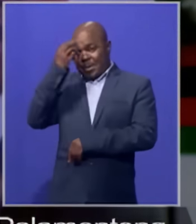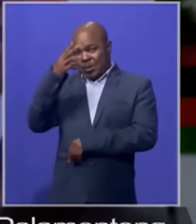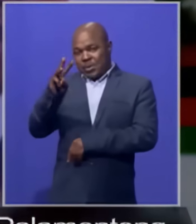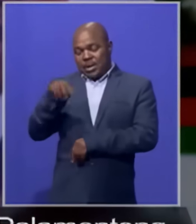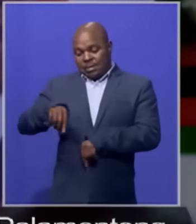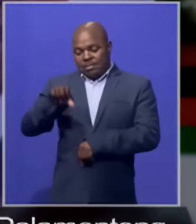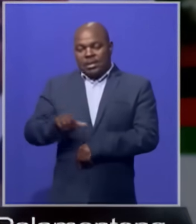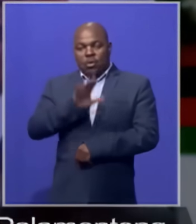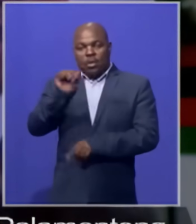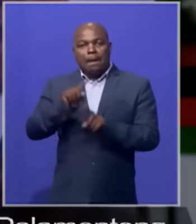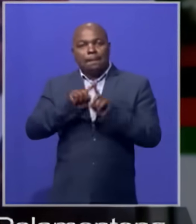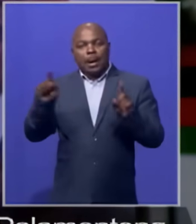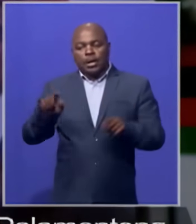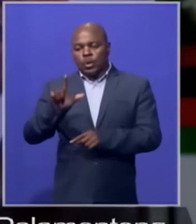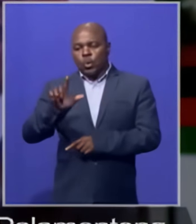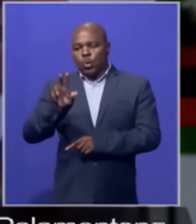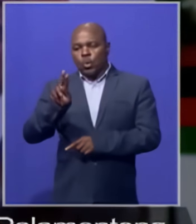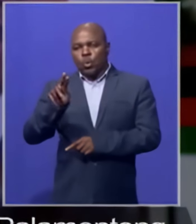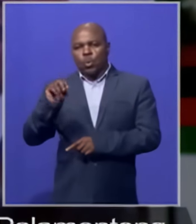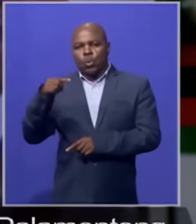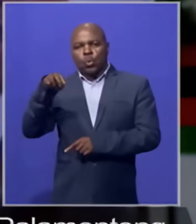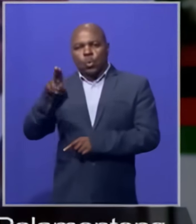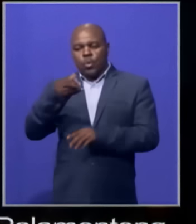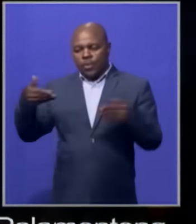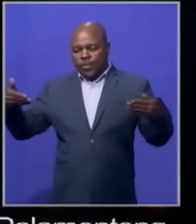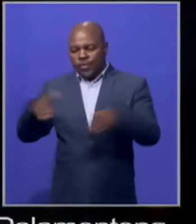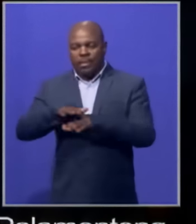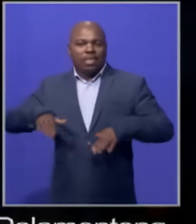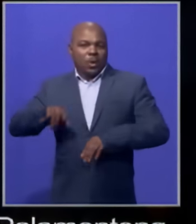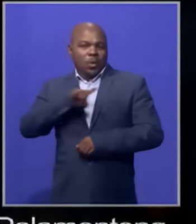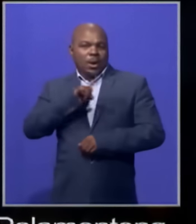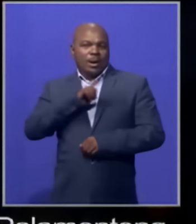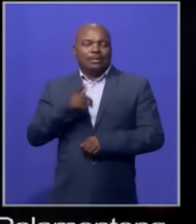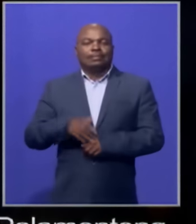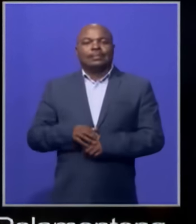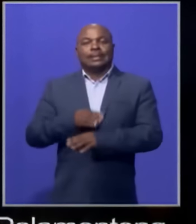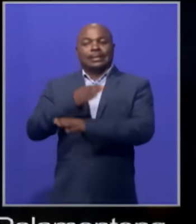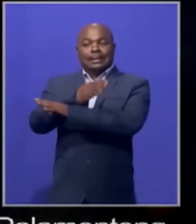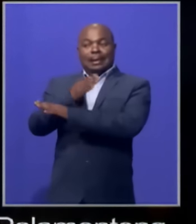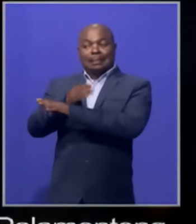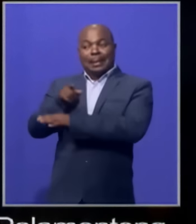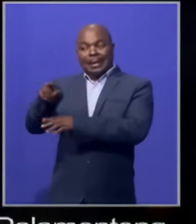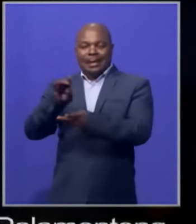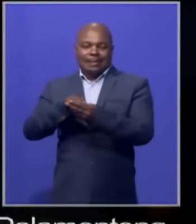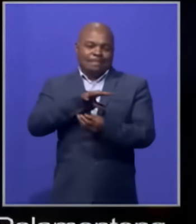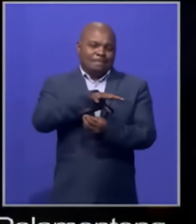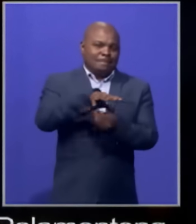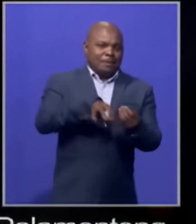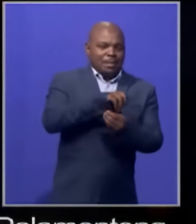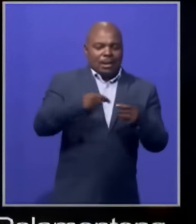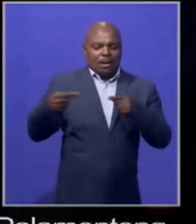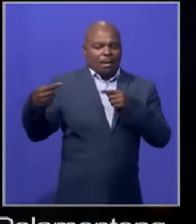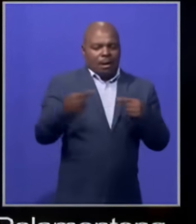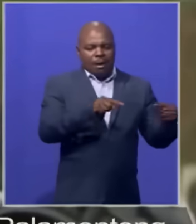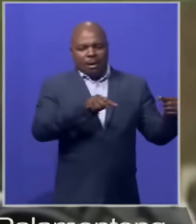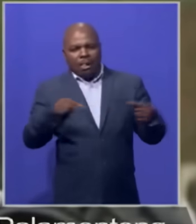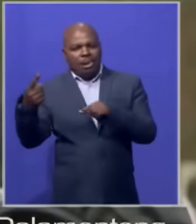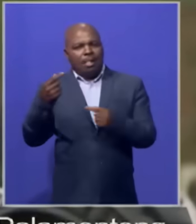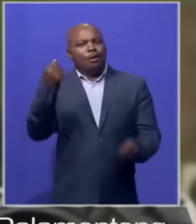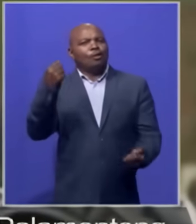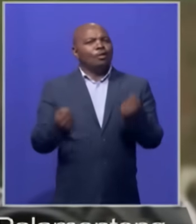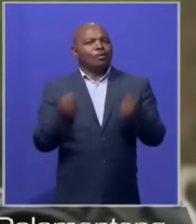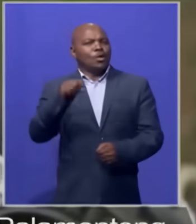go le bjalo ga sešo a bolokwa bjalo ka ge mmušo wa Zambia le lapa la gagwe le sa išana godimo lefase ka mokgwa wa semolao